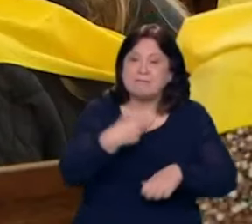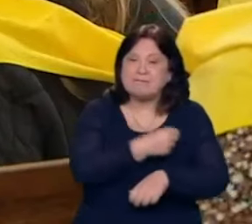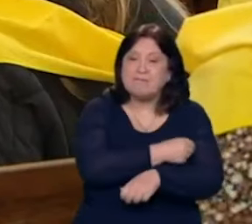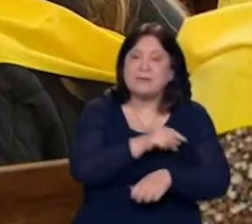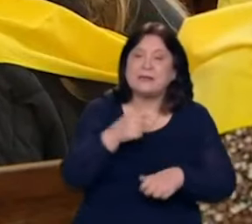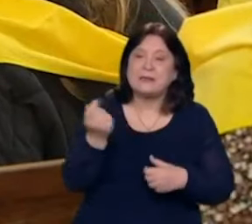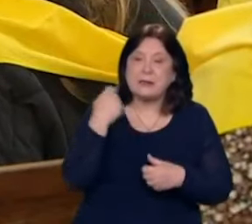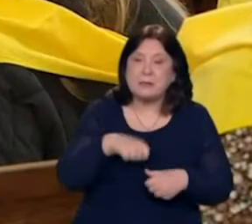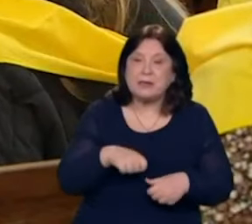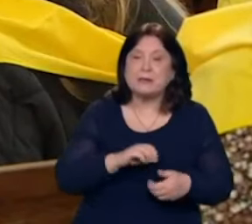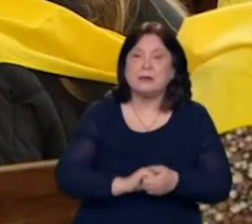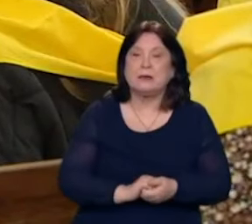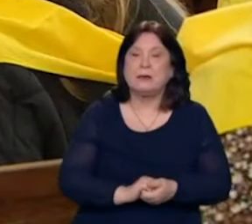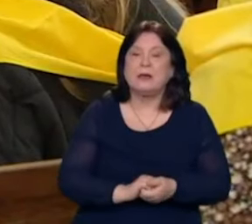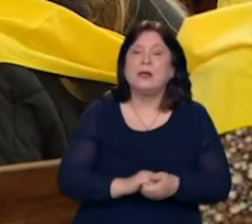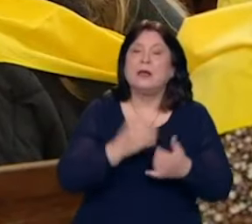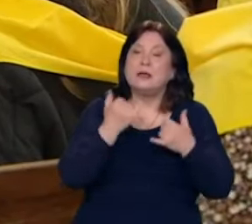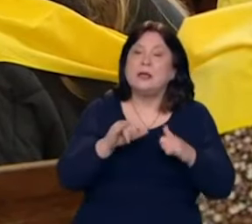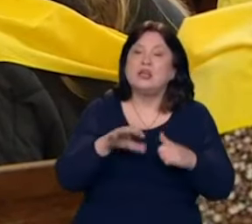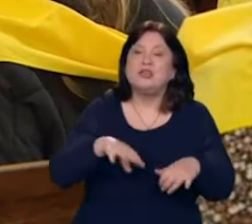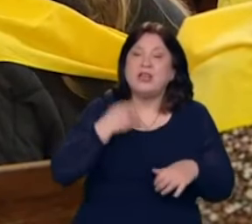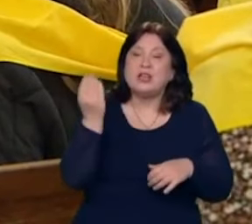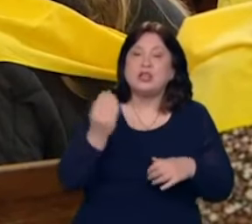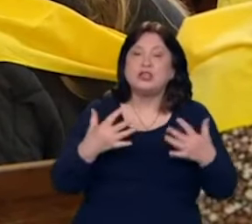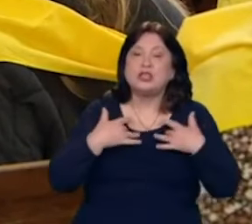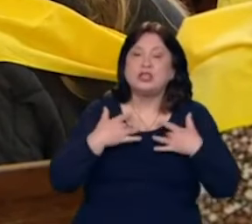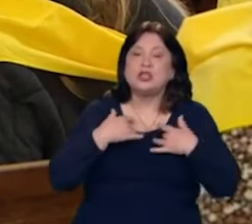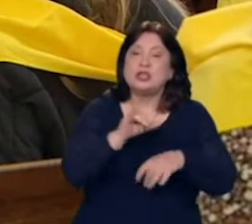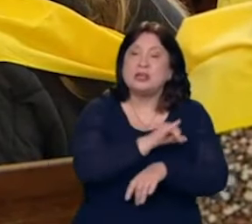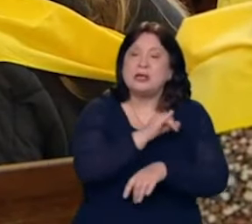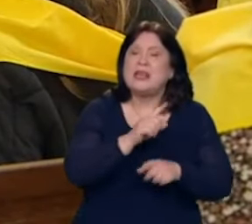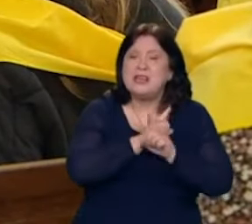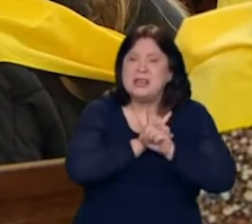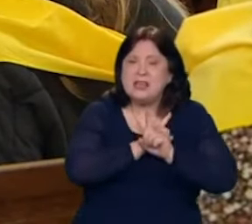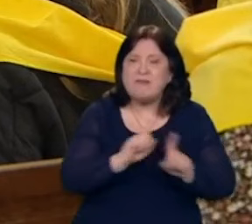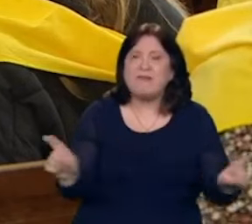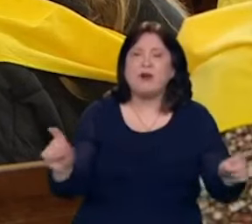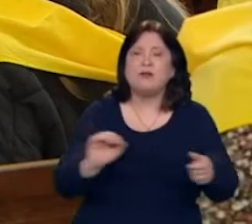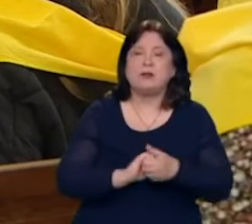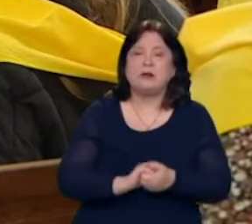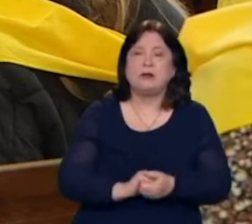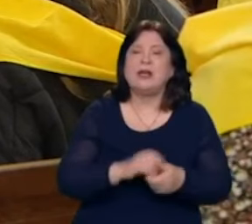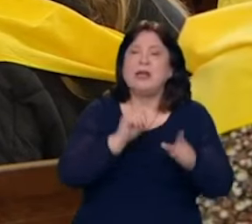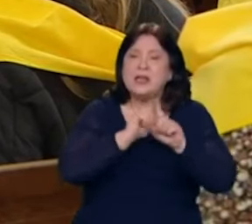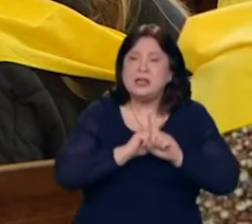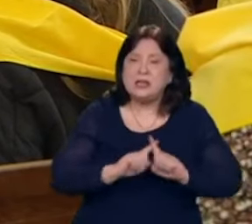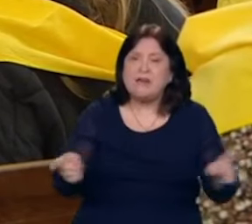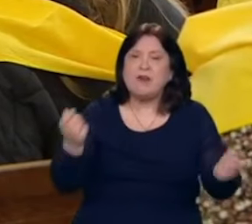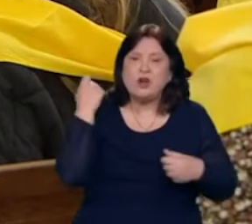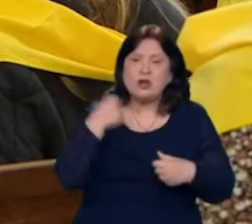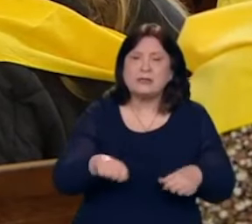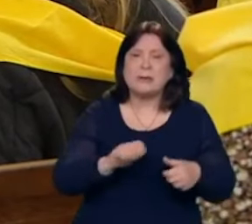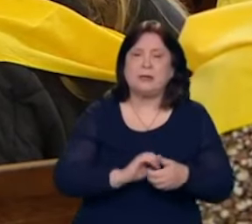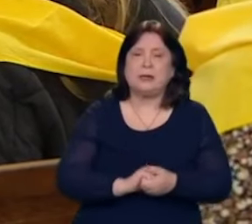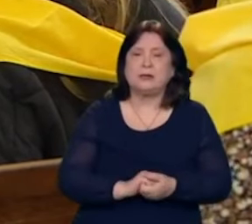w imię świętości życia wołał wszędzie nie wolno nie wolno